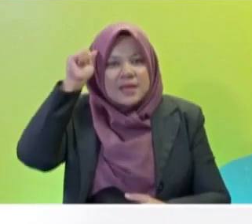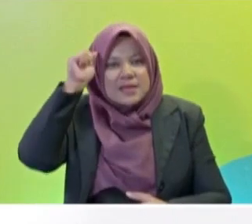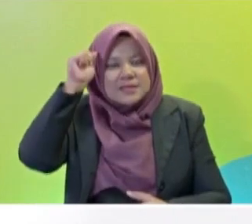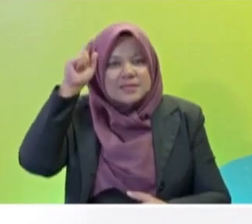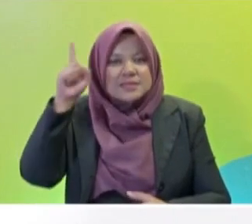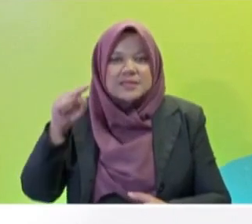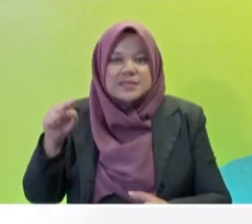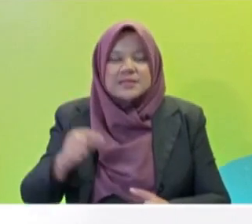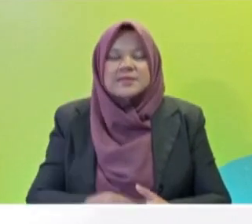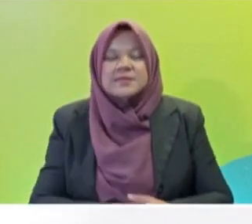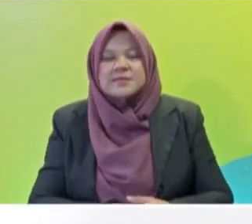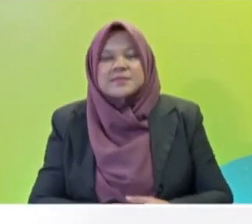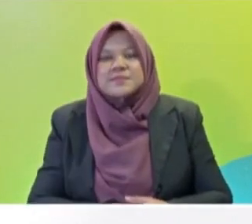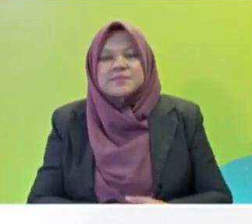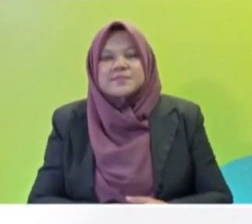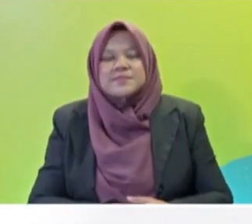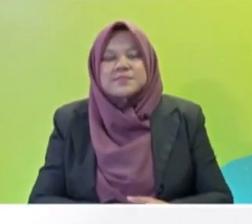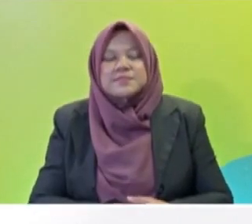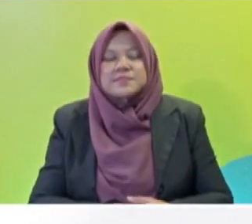y Aqila